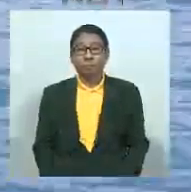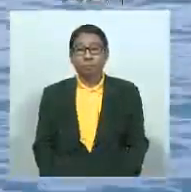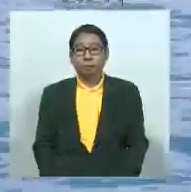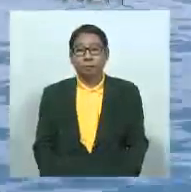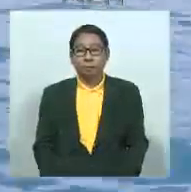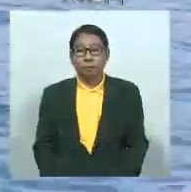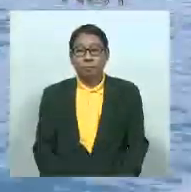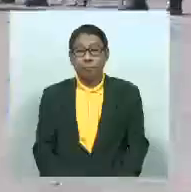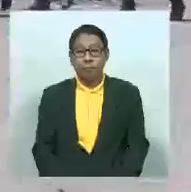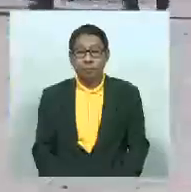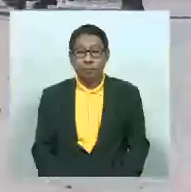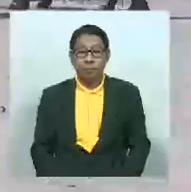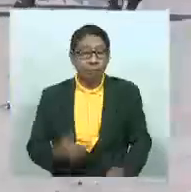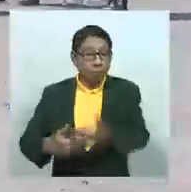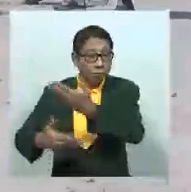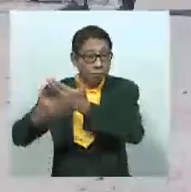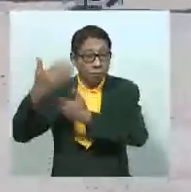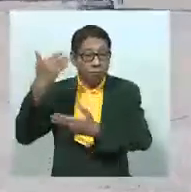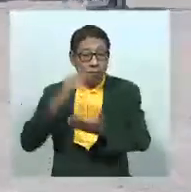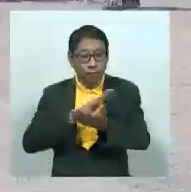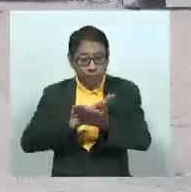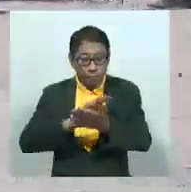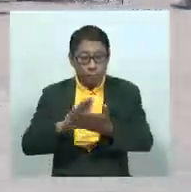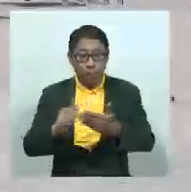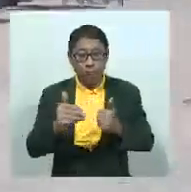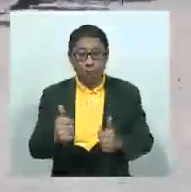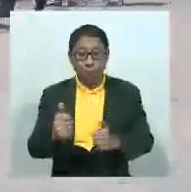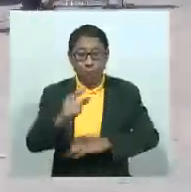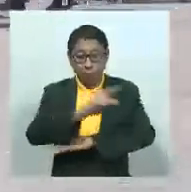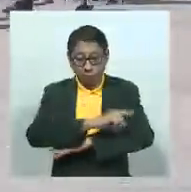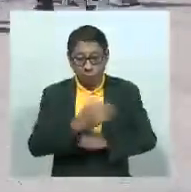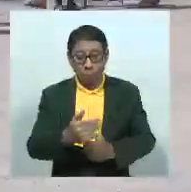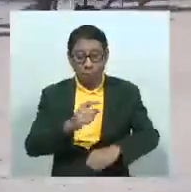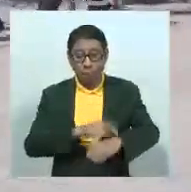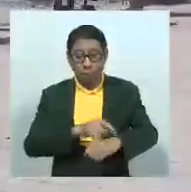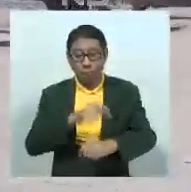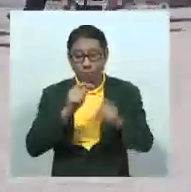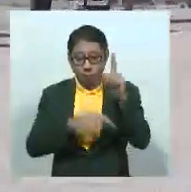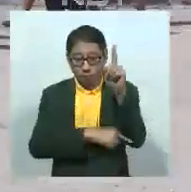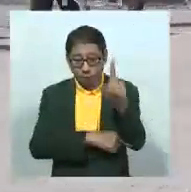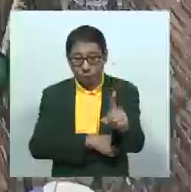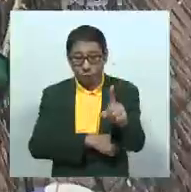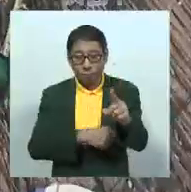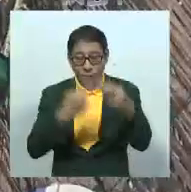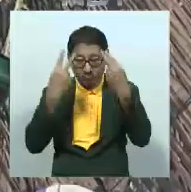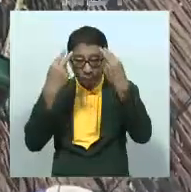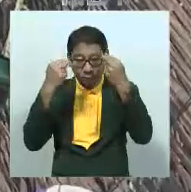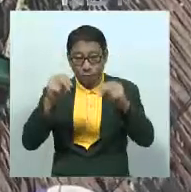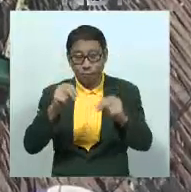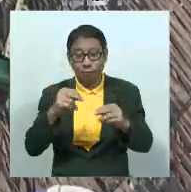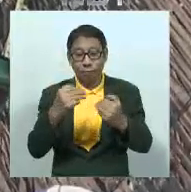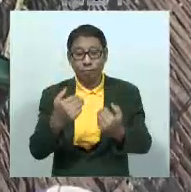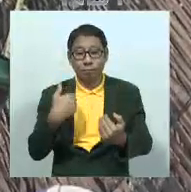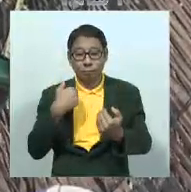ซึ่งผลการฝึกซ้อมที่ผ่านมาก็เป็นไปด้วยความเรียบร้อยส่วนในวันนี้เวลา 13:00 น.ค่ะพลเอกประยุทธ์จันทร์โอชานายกรัฐ